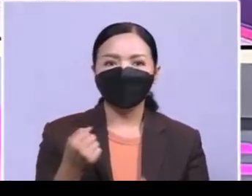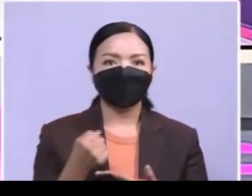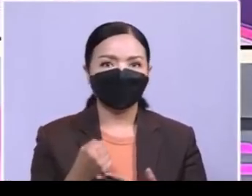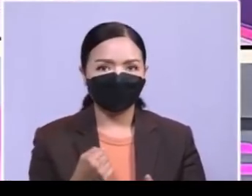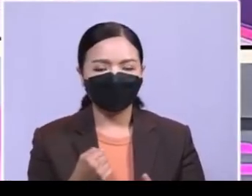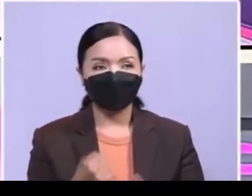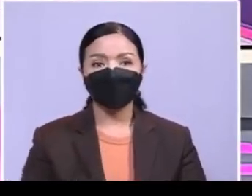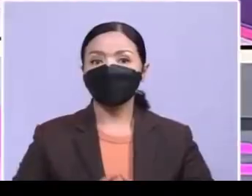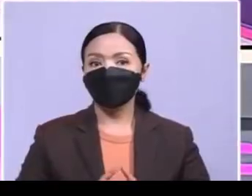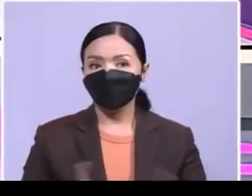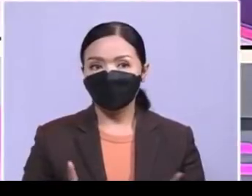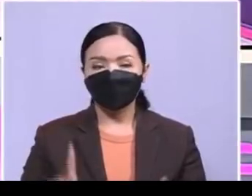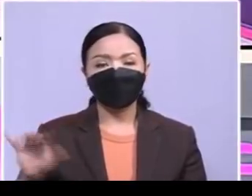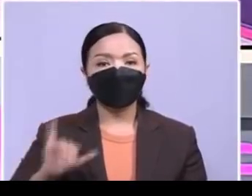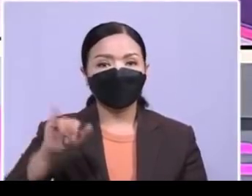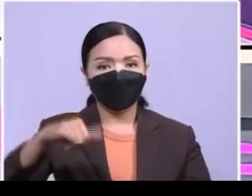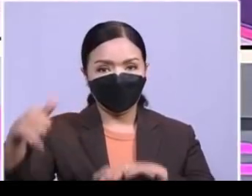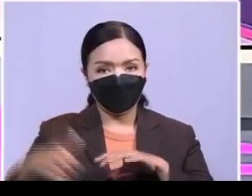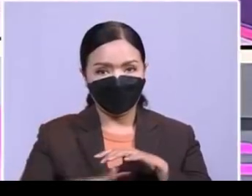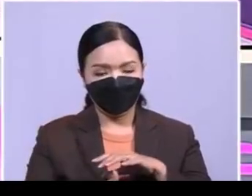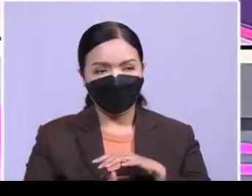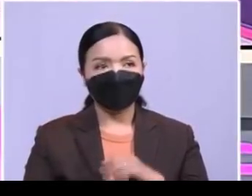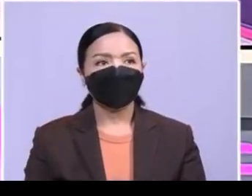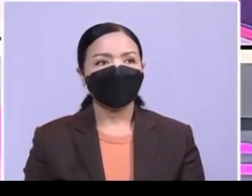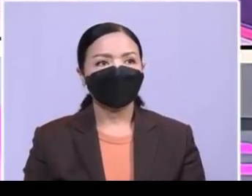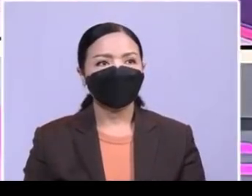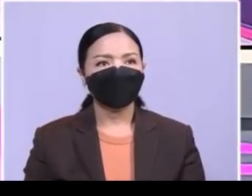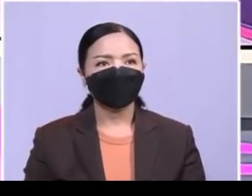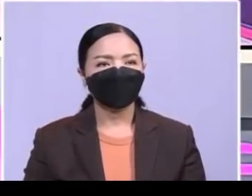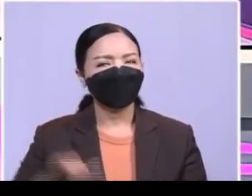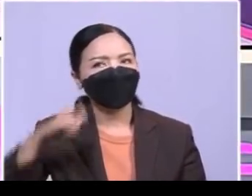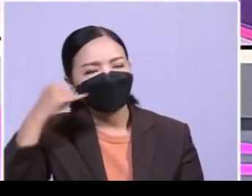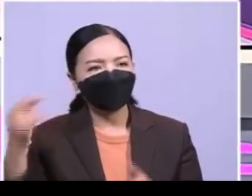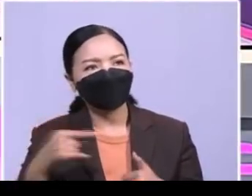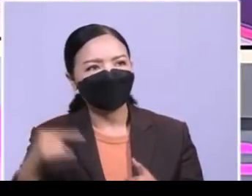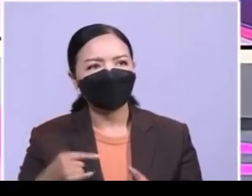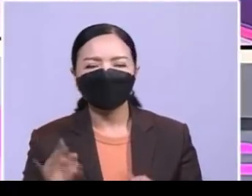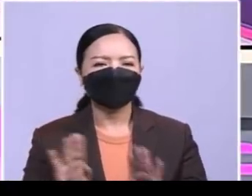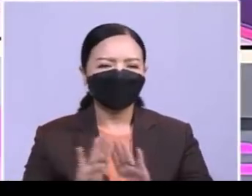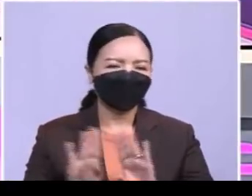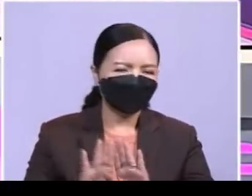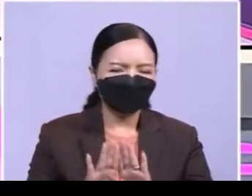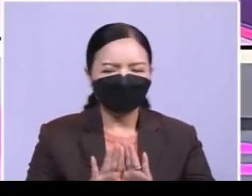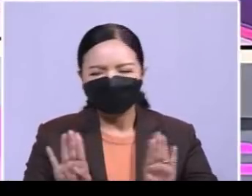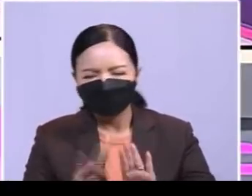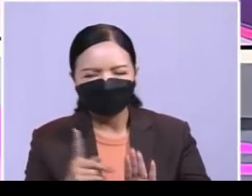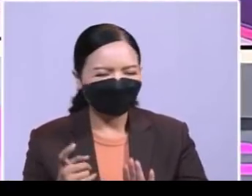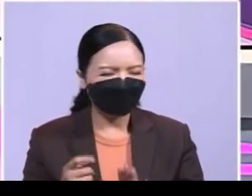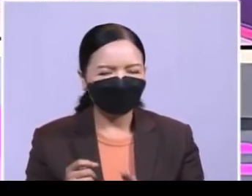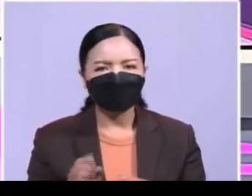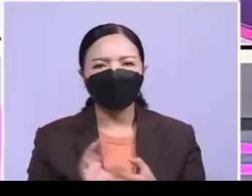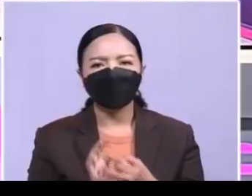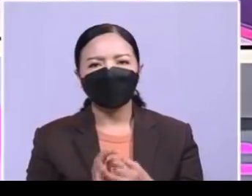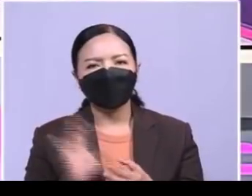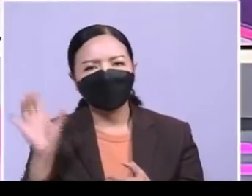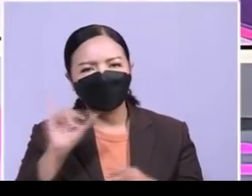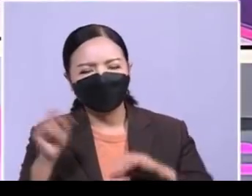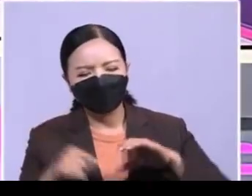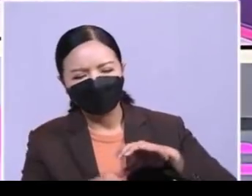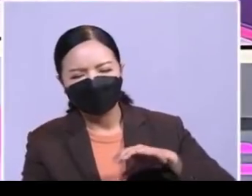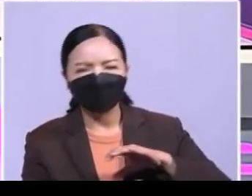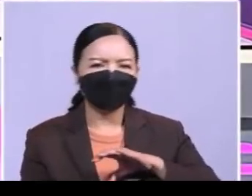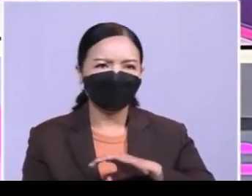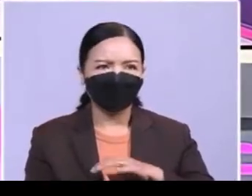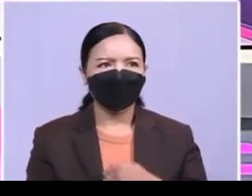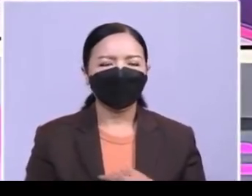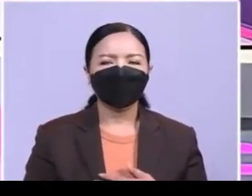ฮะแต่พอญาติมาถึงโทรศัพท์ไม่รับเปิดประตูไม่ได้ก็เลยเกรงว่าเฮ้ยมันจะเกิดอะไรขึ้นกับญาติของเราหรือเปล่า